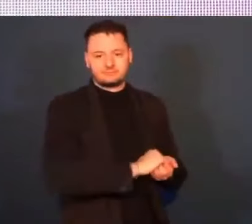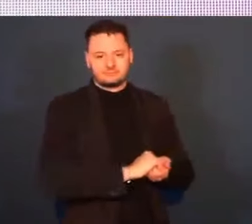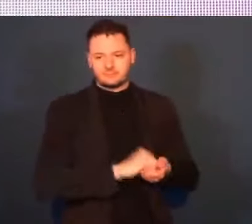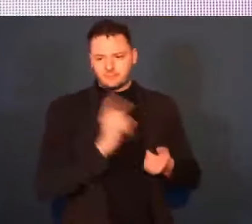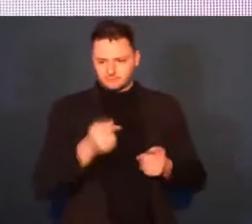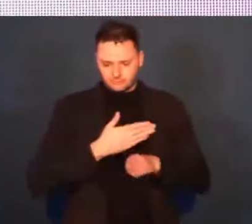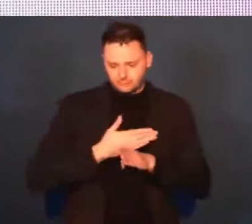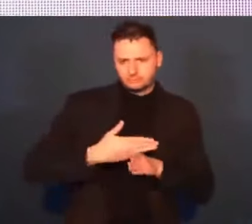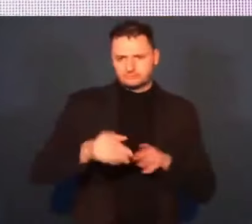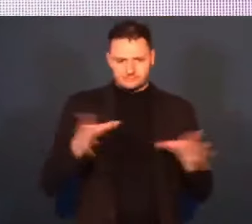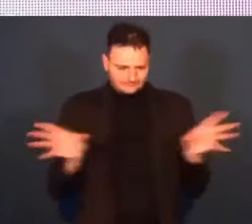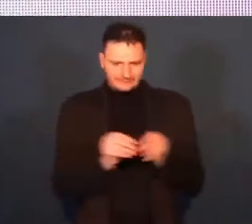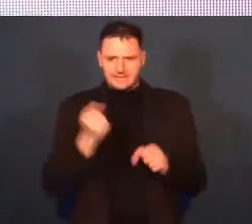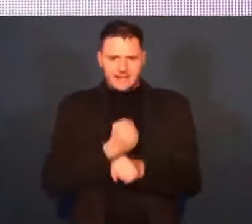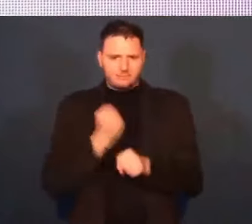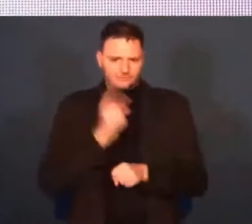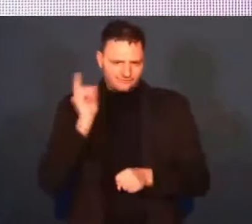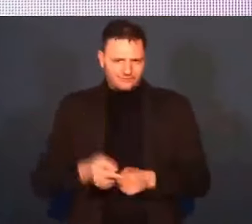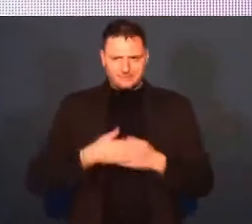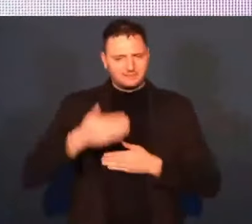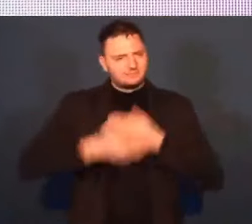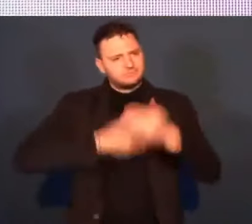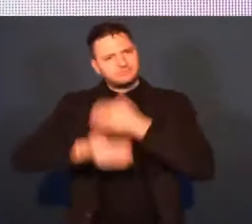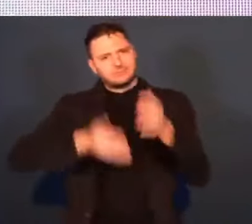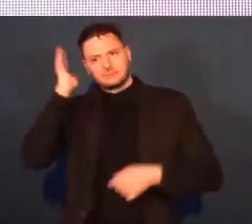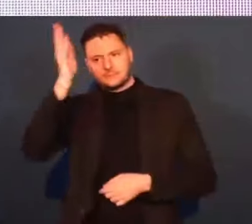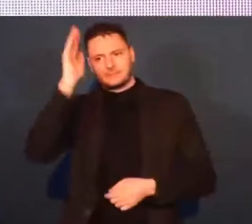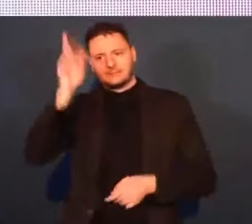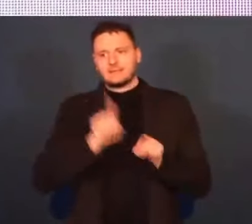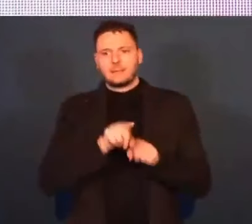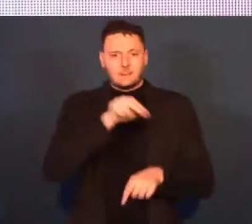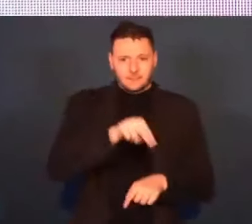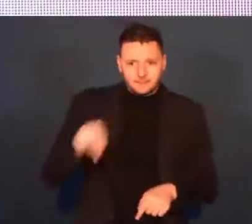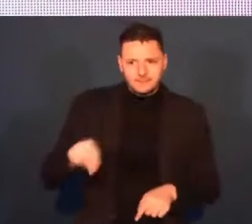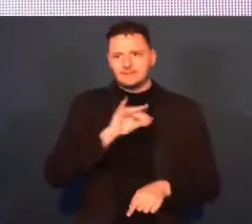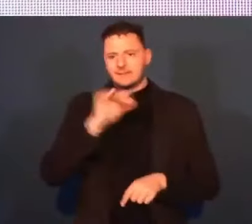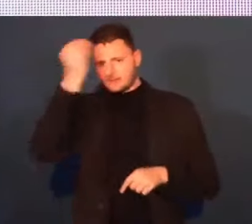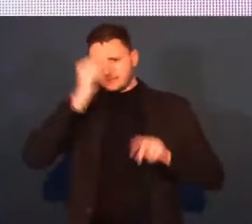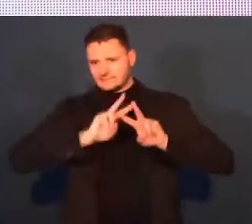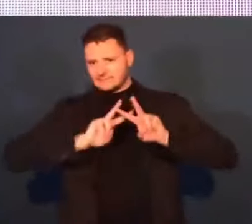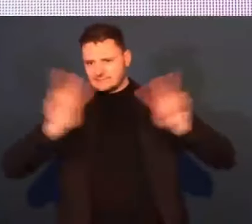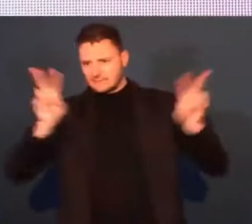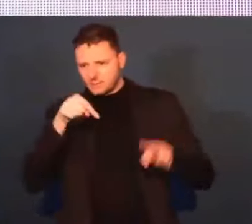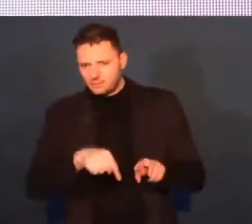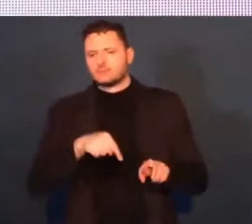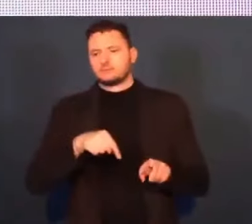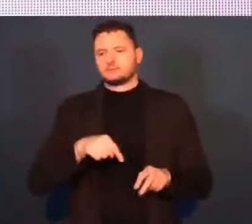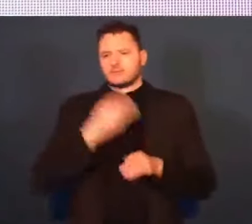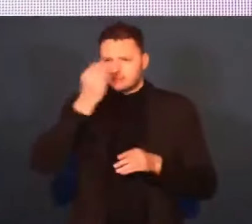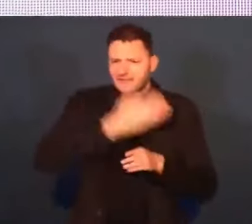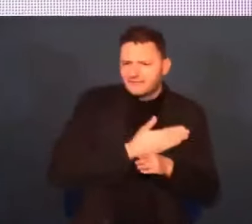работим. Имам предвид и както продължаваме промяната Демократична България, така и факта, че България ще продължава да се управлява с